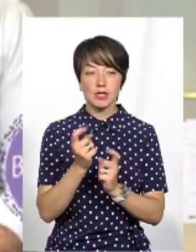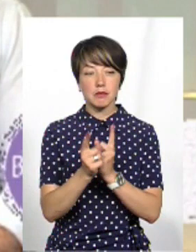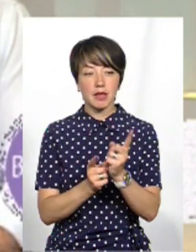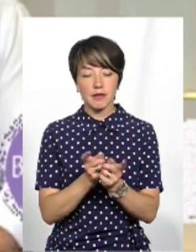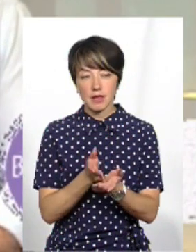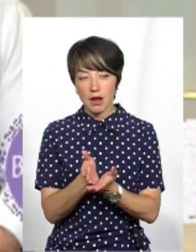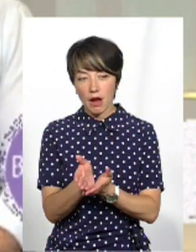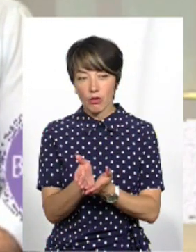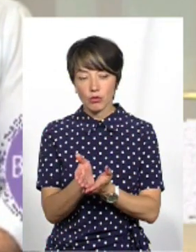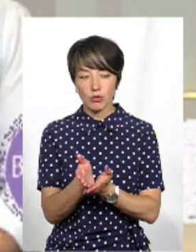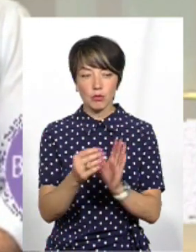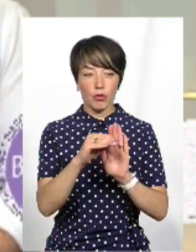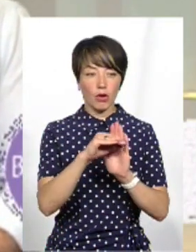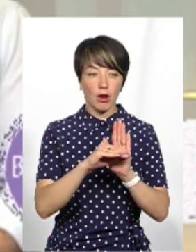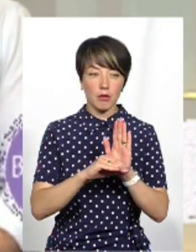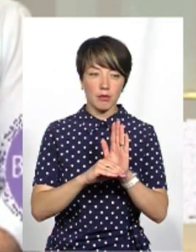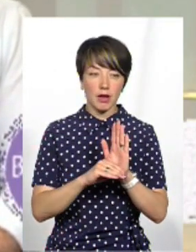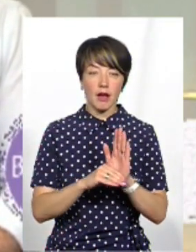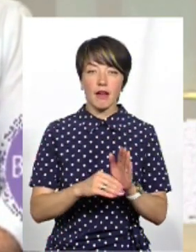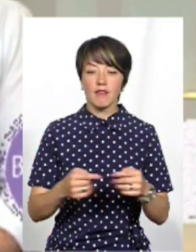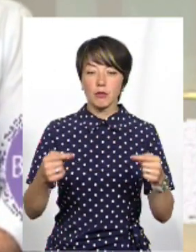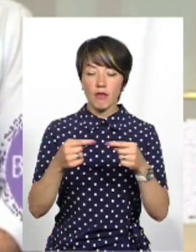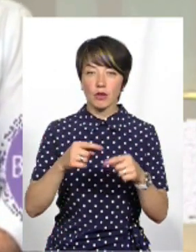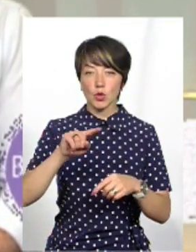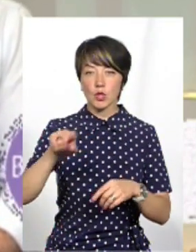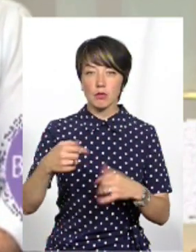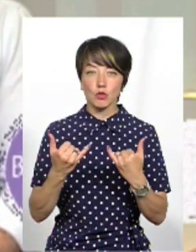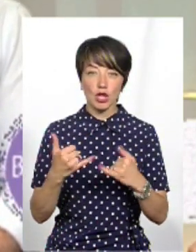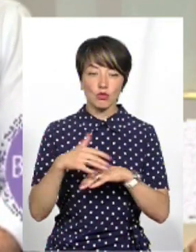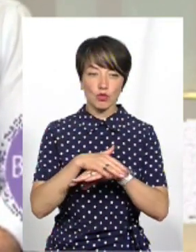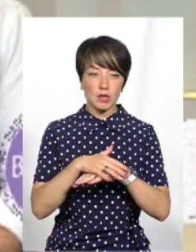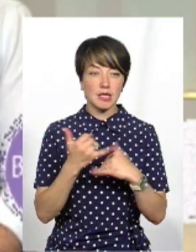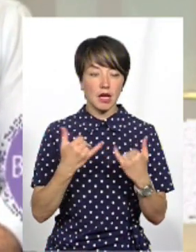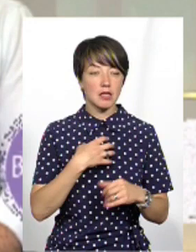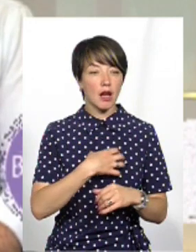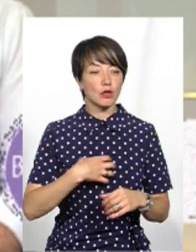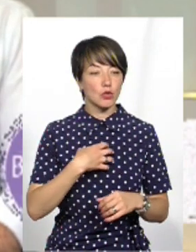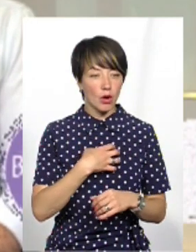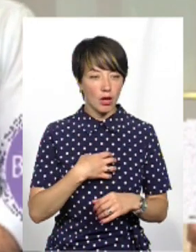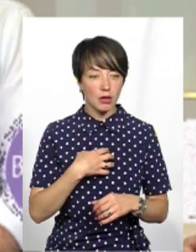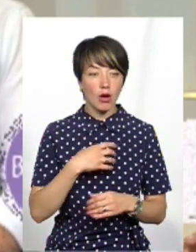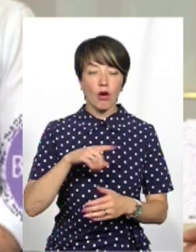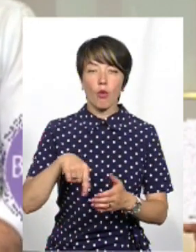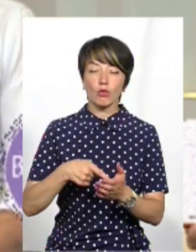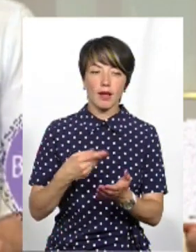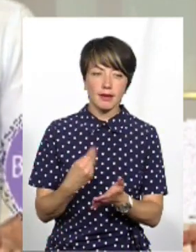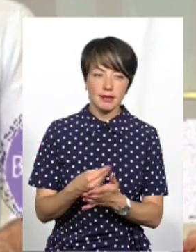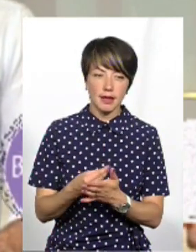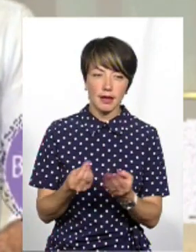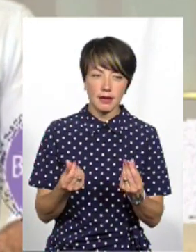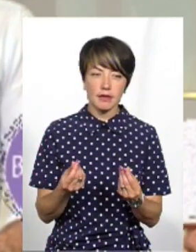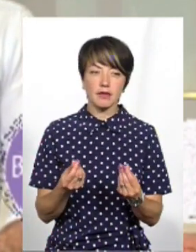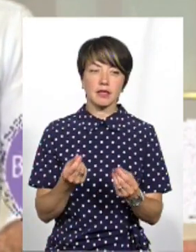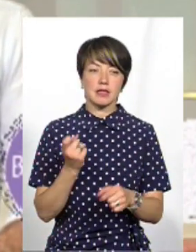змінився ракурс програми відповідно до запитів сучасного суспільства. Зараз актуально, знову ж таки, комунальні тарифи, і